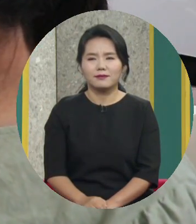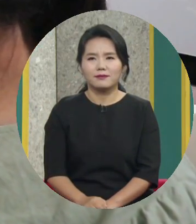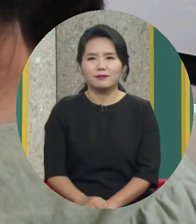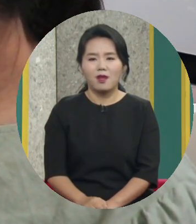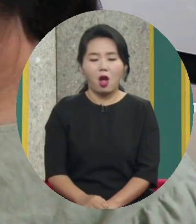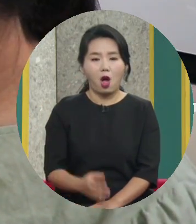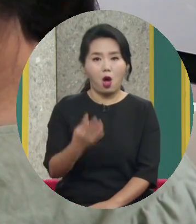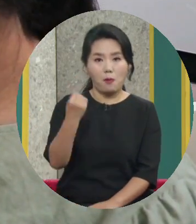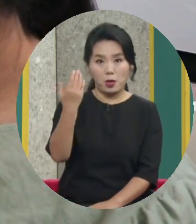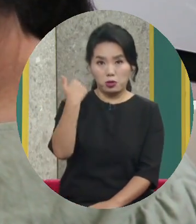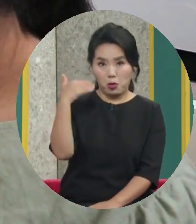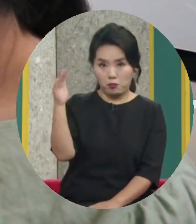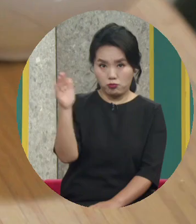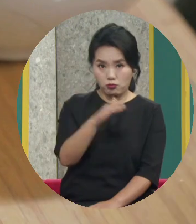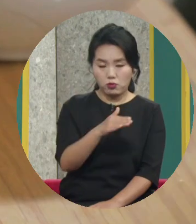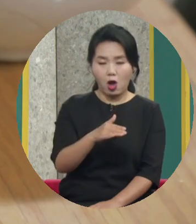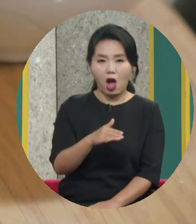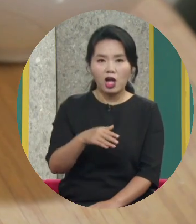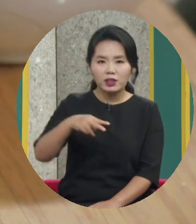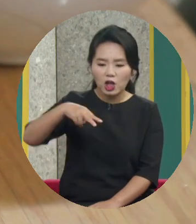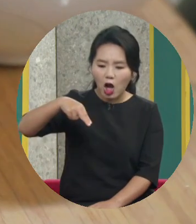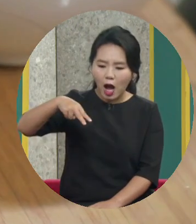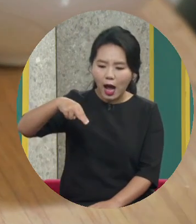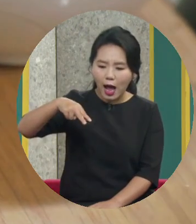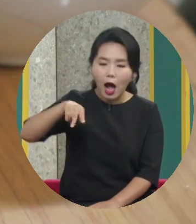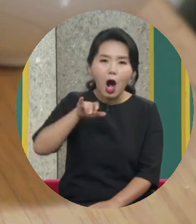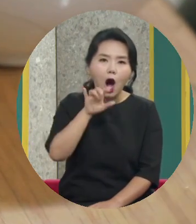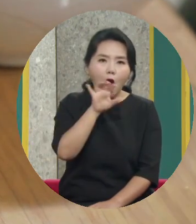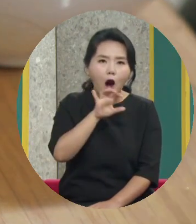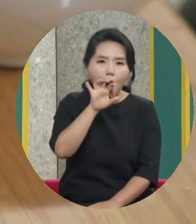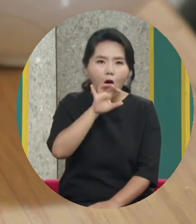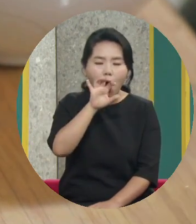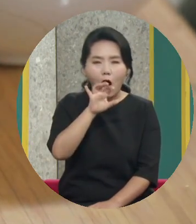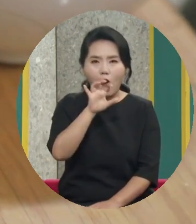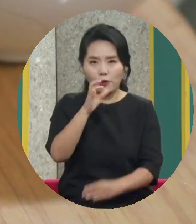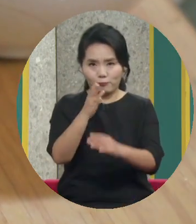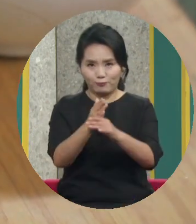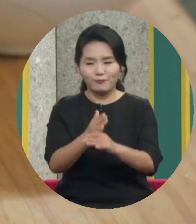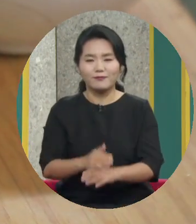얼마 전부턴 열심히 젓가락질을 배우고 있는데요.